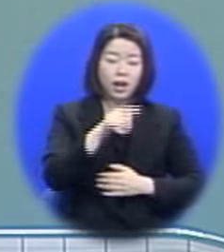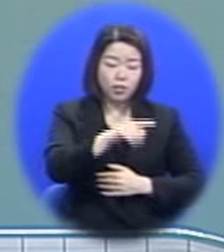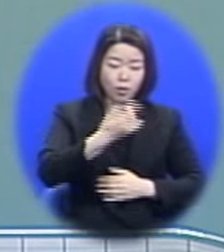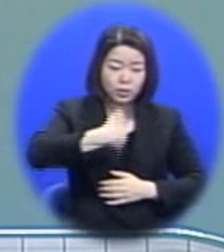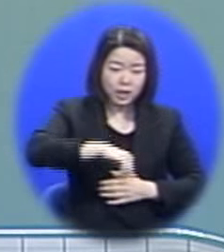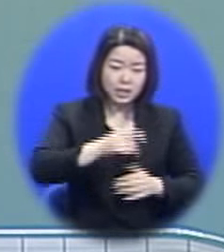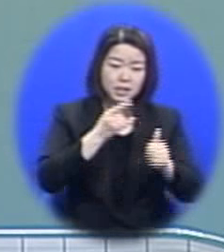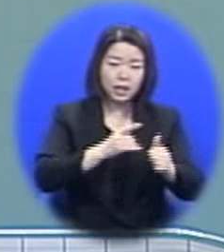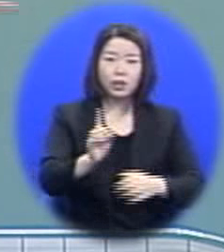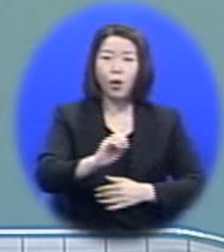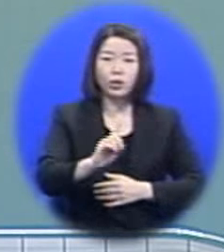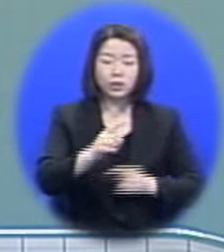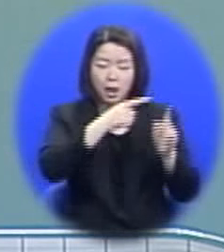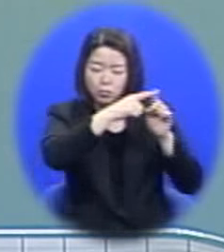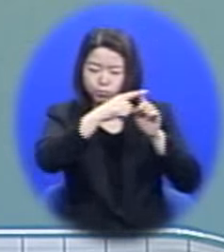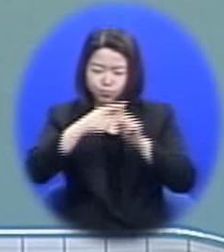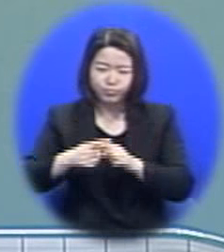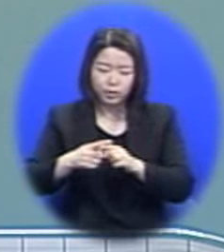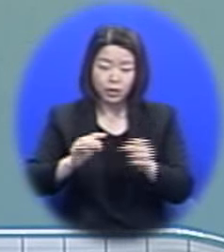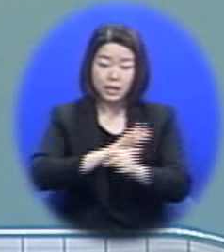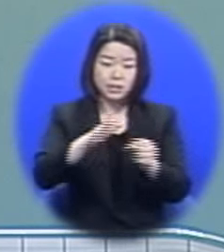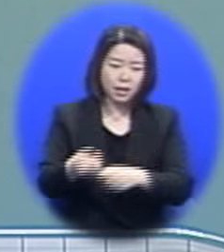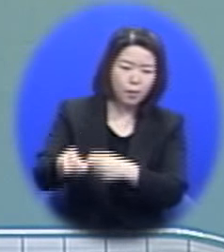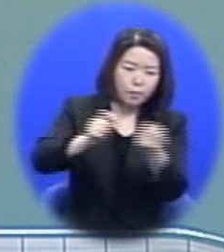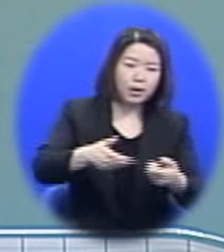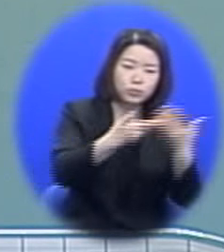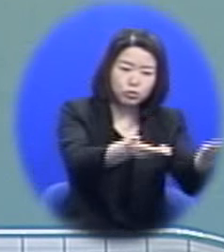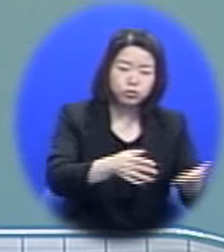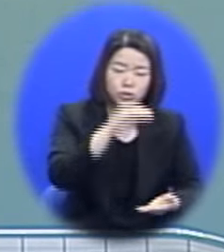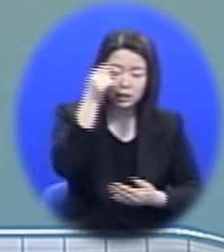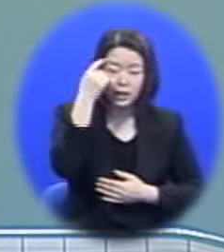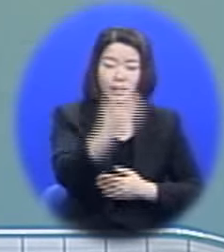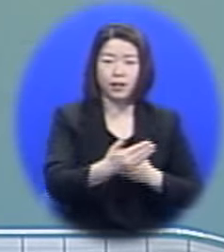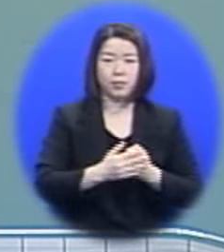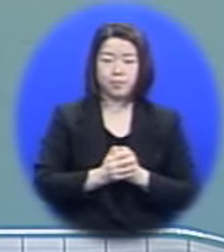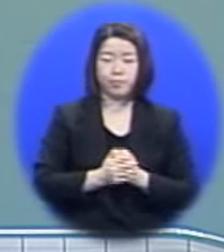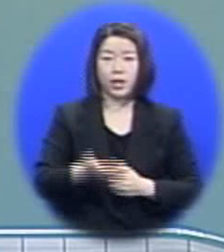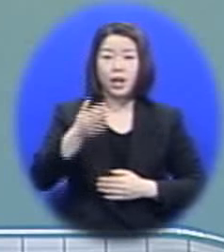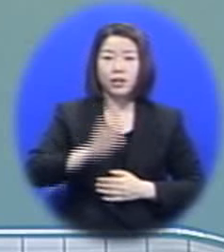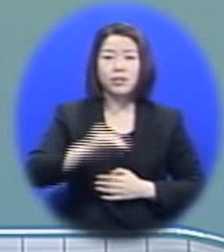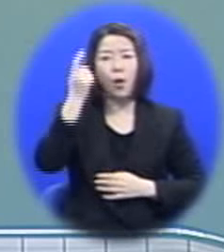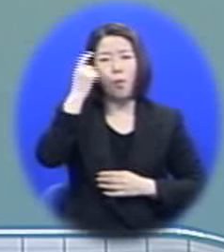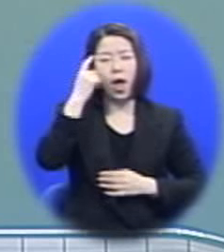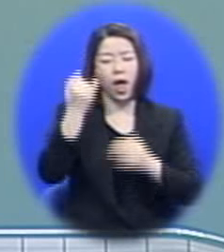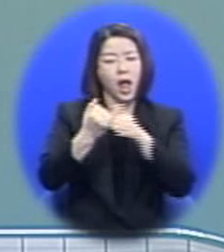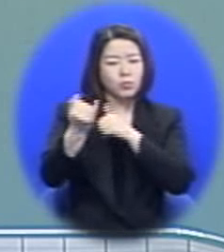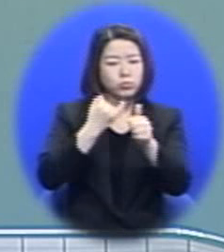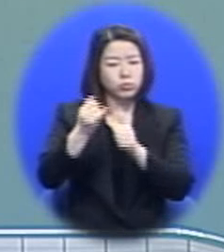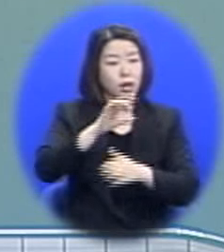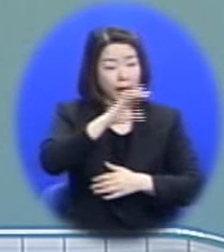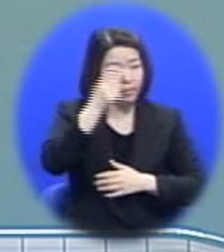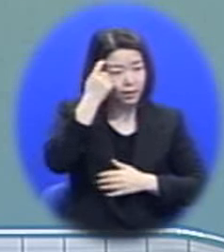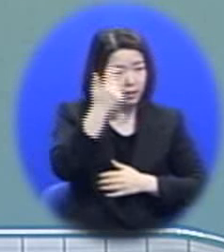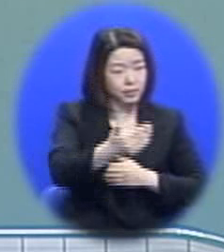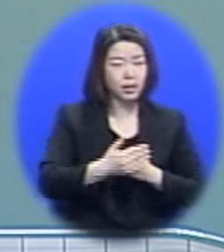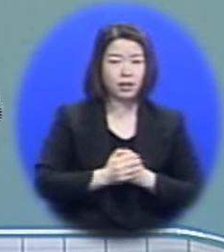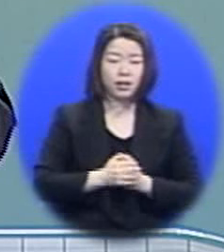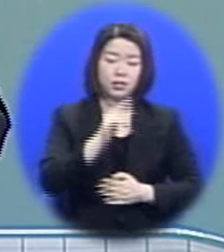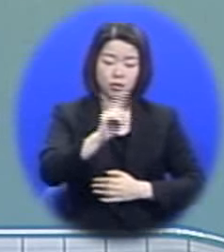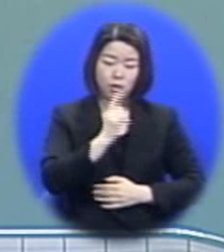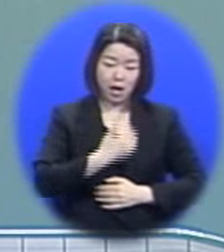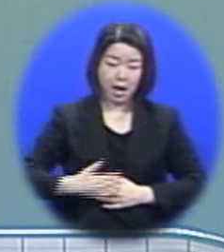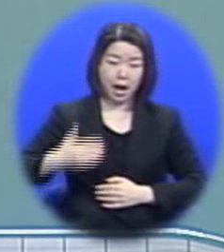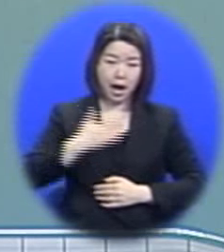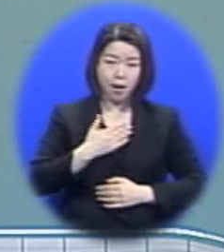자식한테는 너 무조건 쏟아부어 주더라. 그런데 왜 안 된다 그러냐? 너 한 몸으로